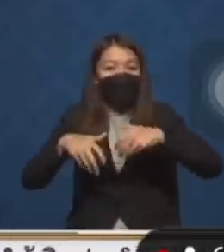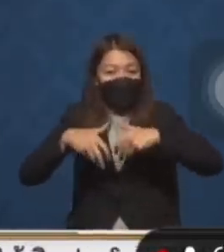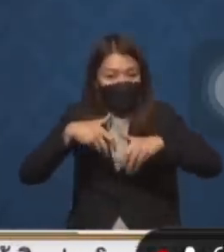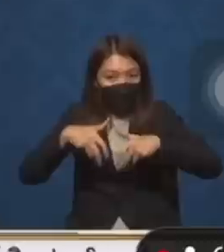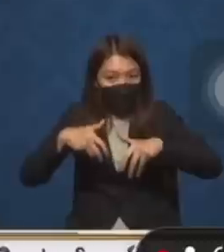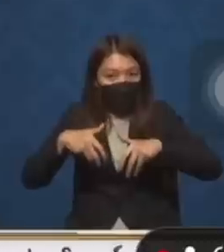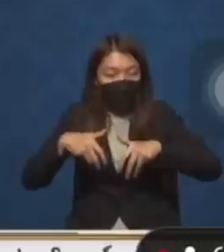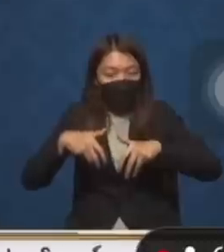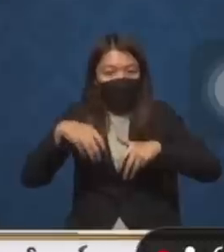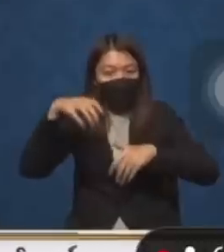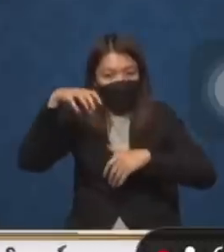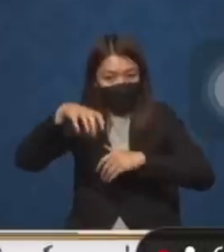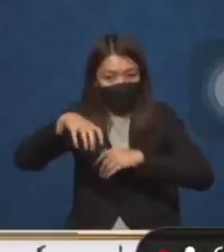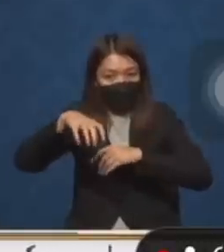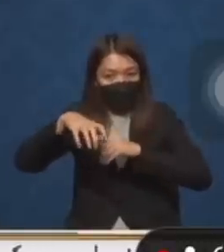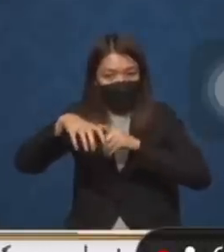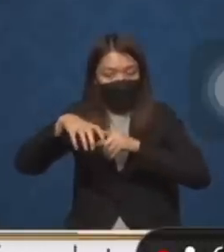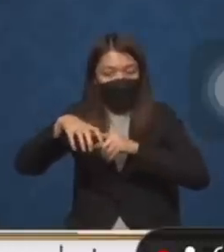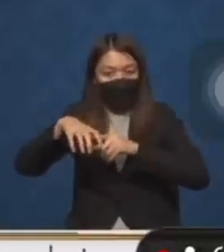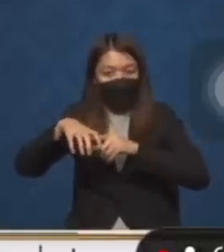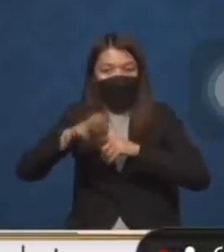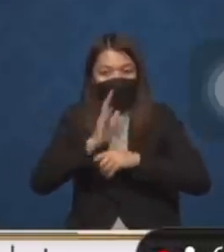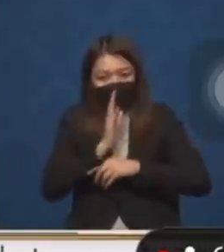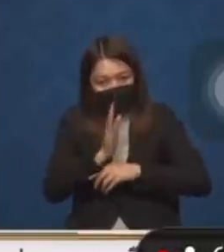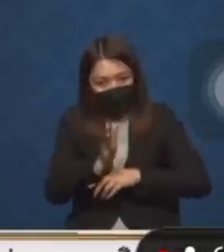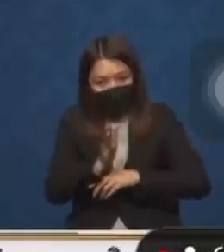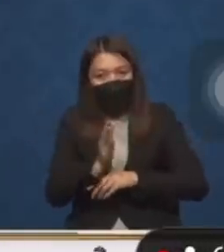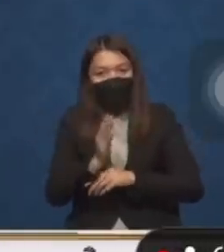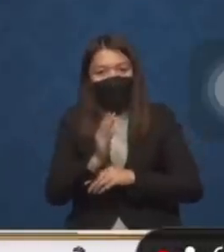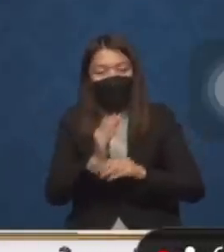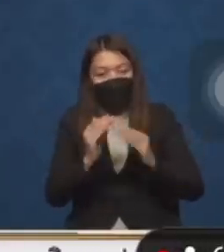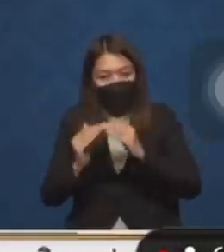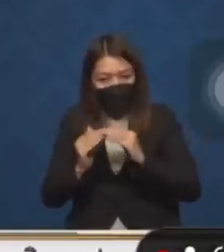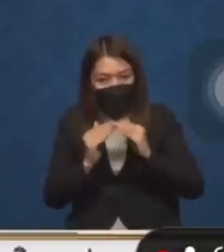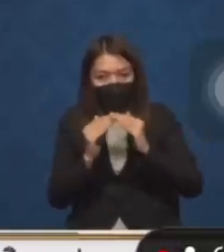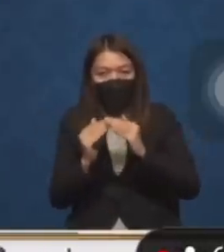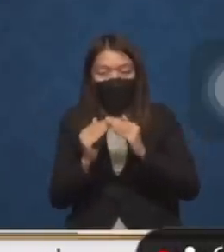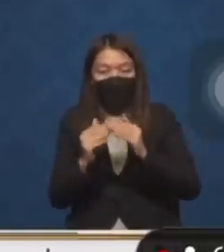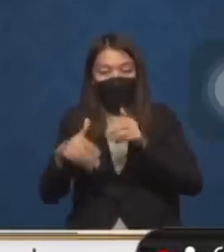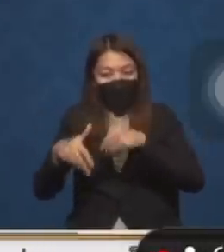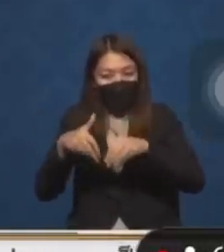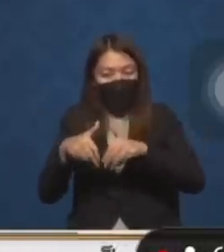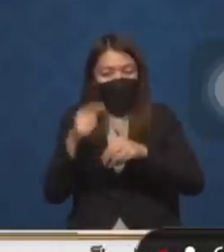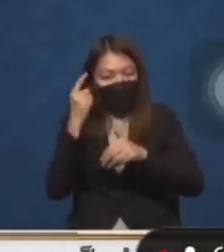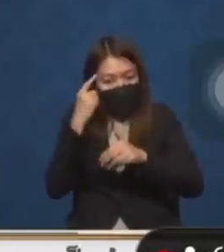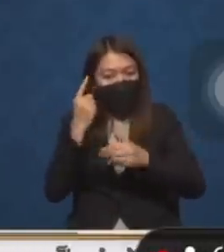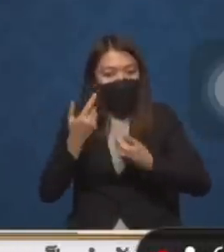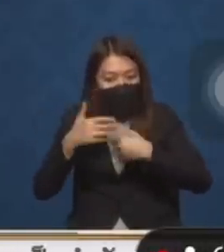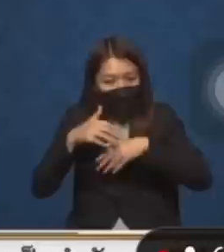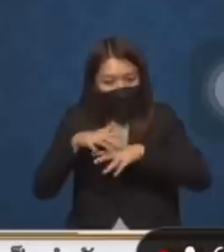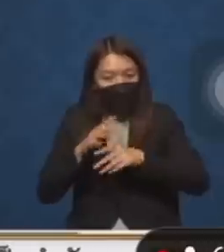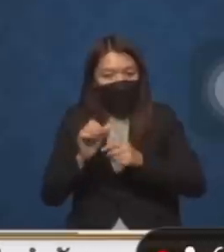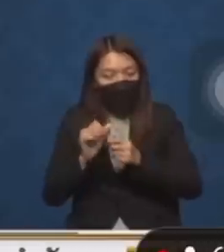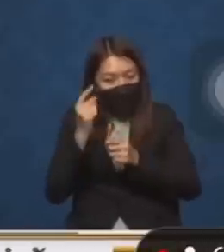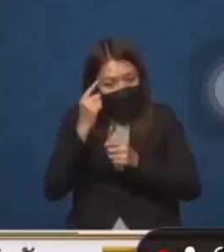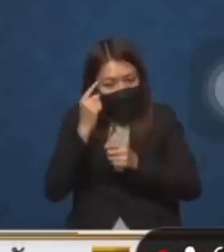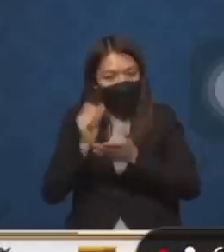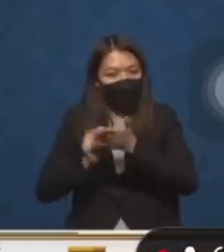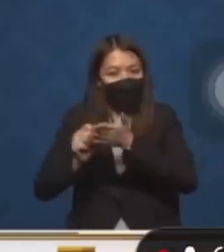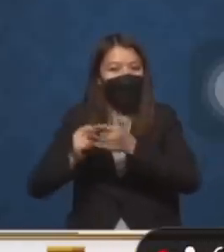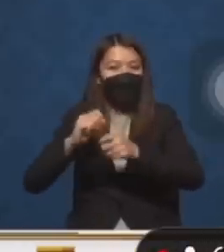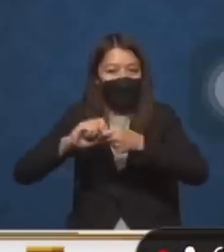ออกโยองคกรที่มีควชอบทำมีที่มาจประชาชนและนำมาใช้บงคับกปชาชนได้ไม่ใชกฎหมาย